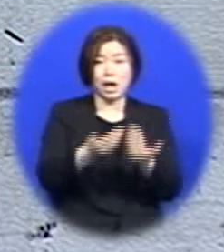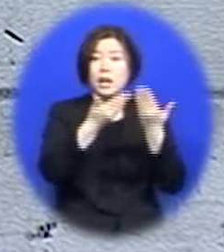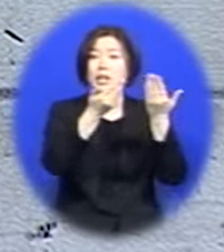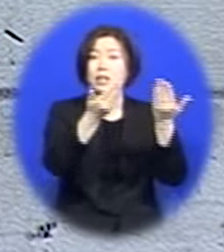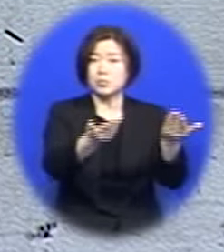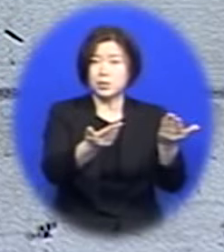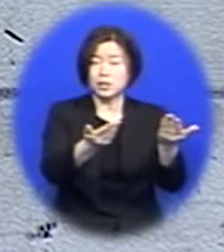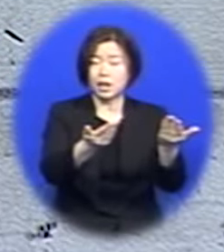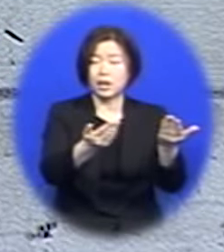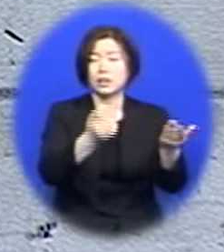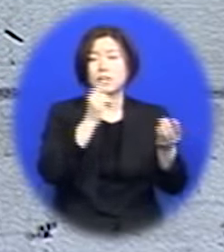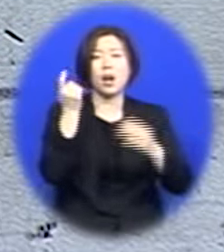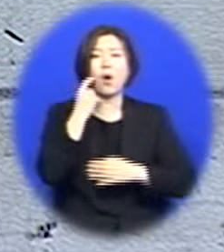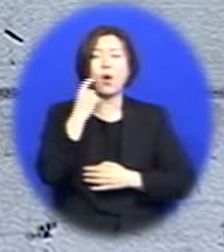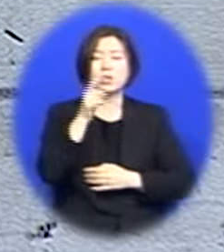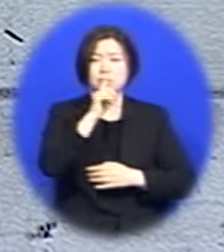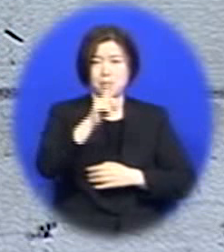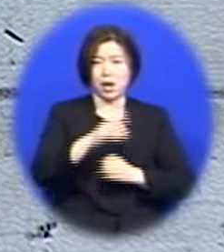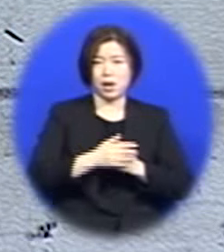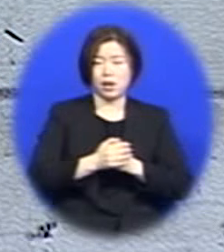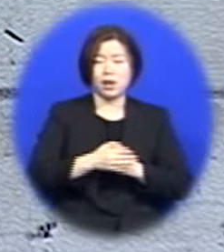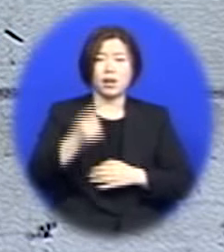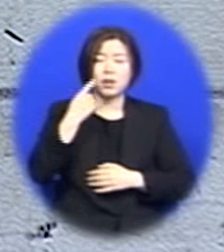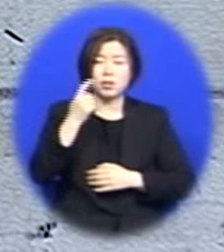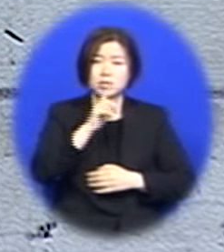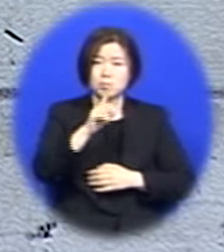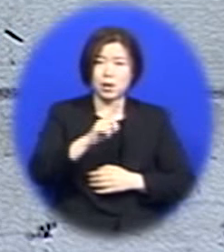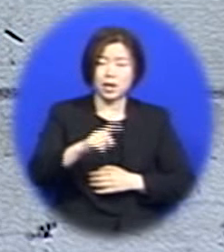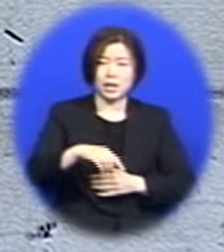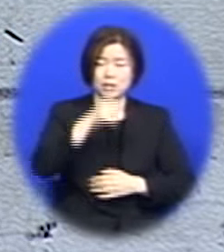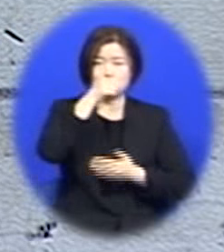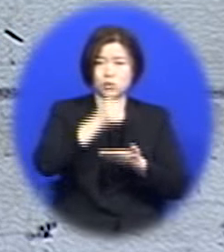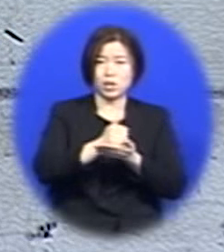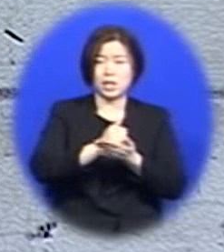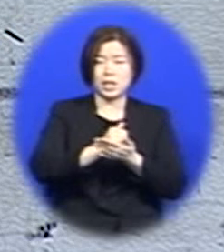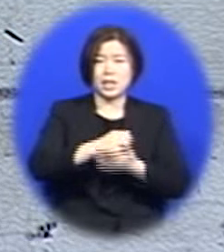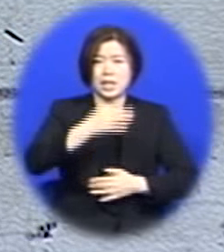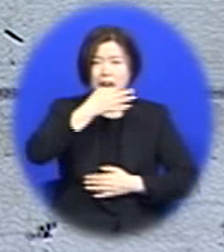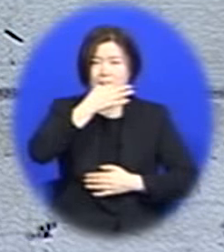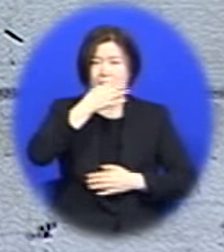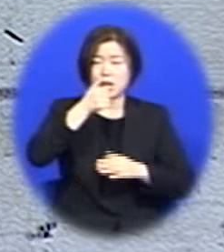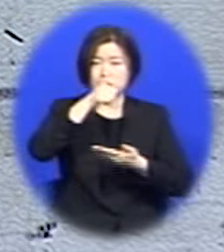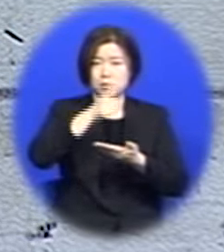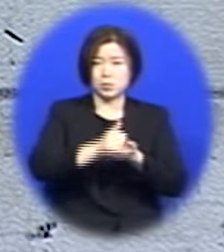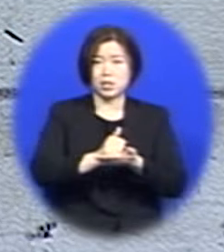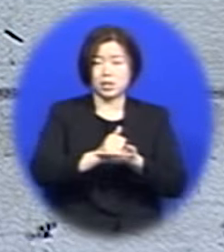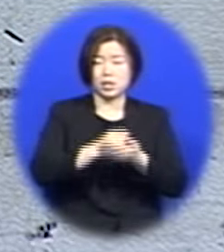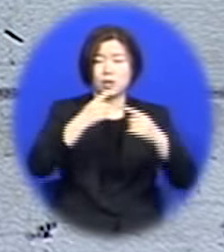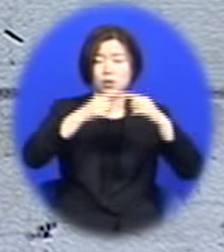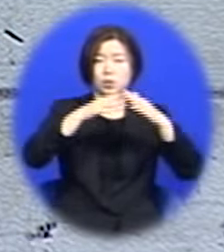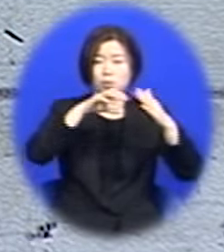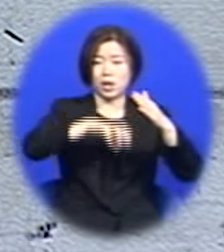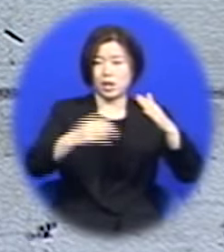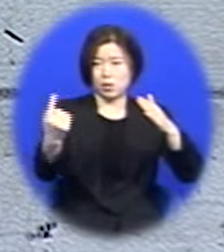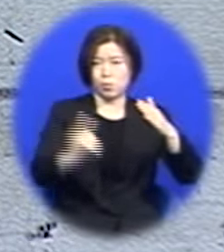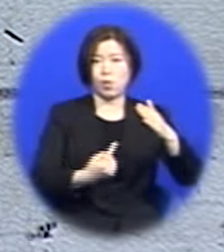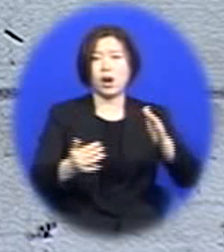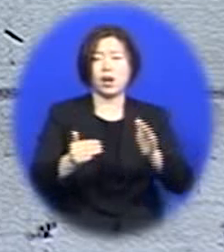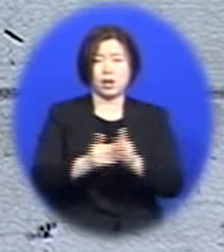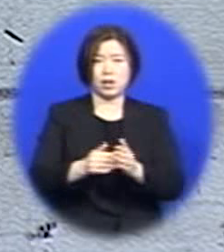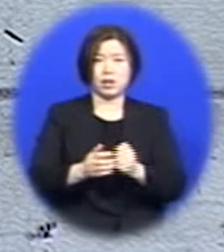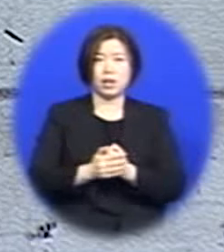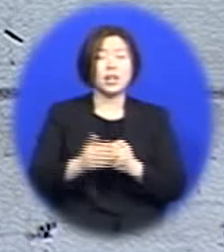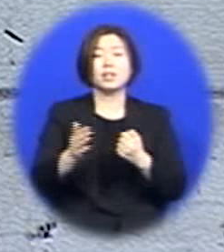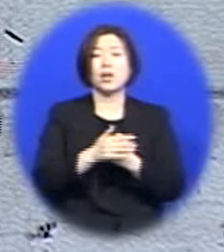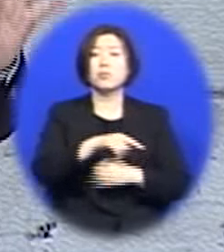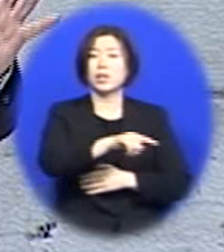이 무서운 이 거짓말하는 죄, 탐심의 죄가 교회 안에 들어왔잖아요.